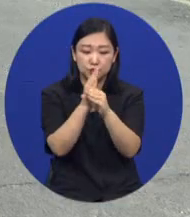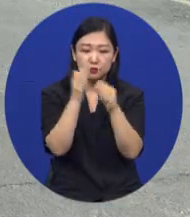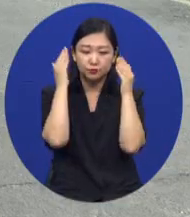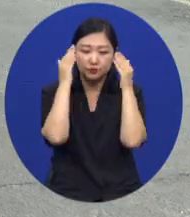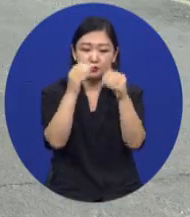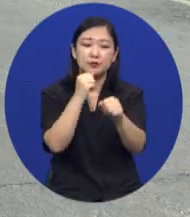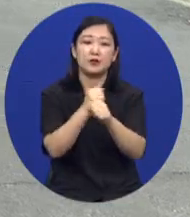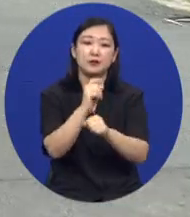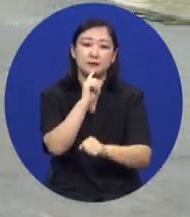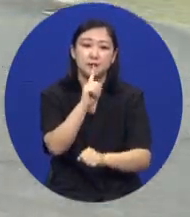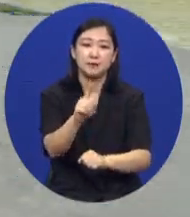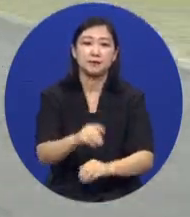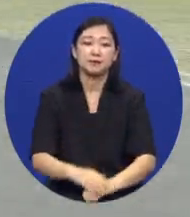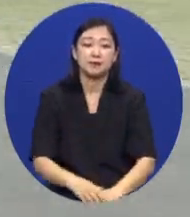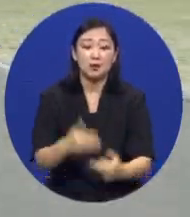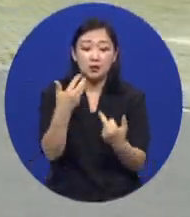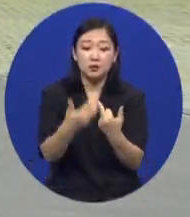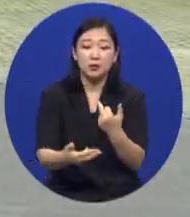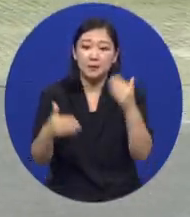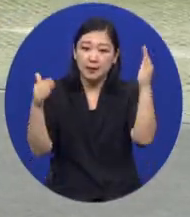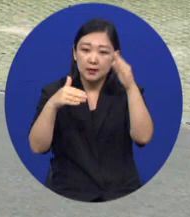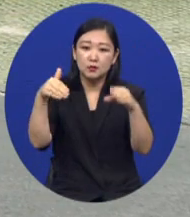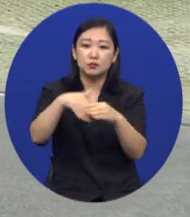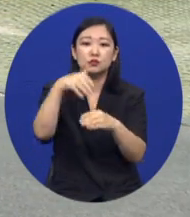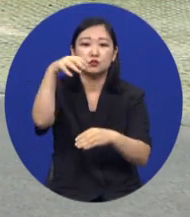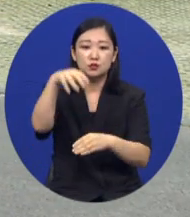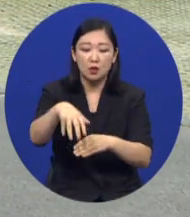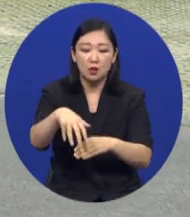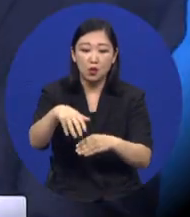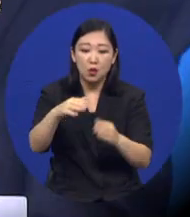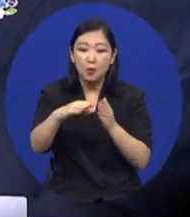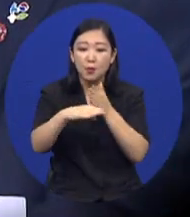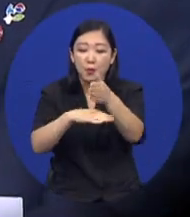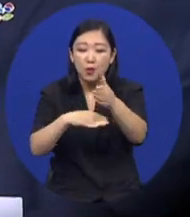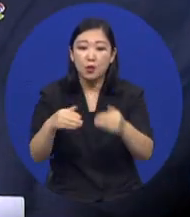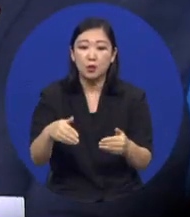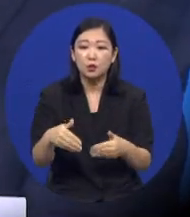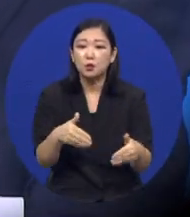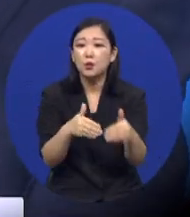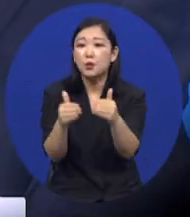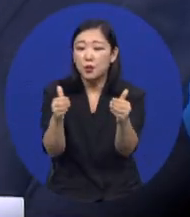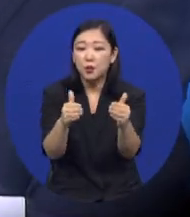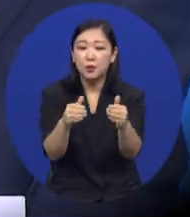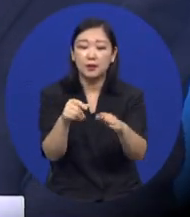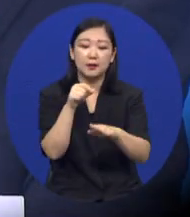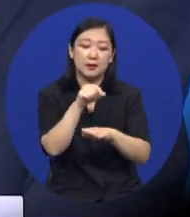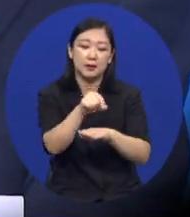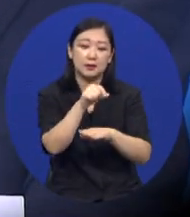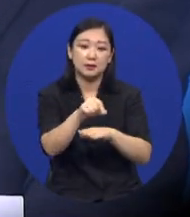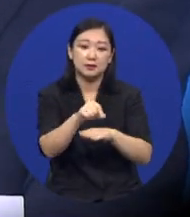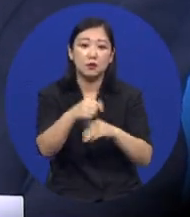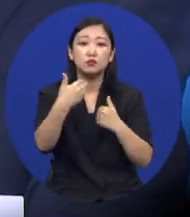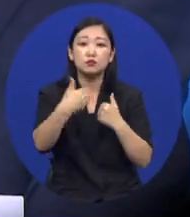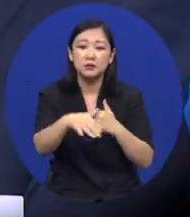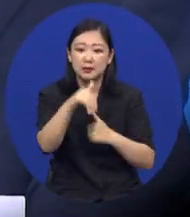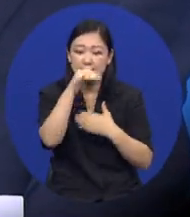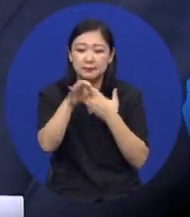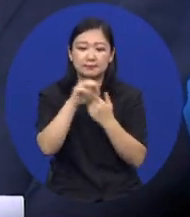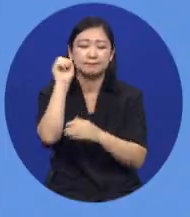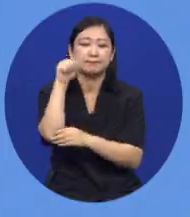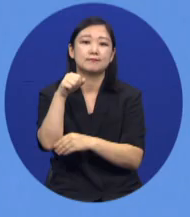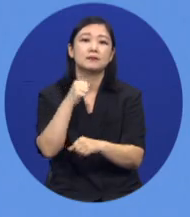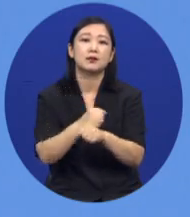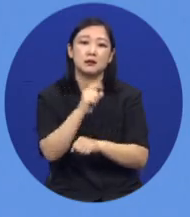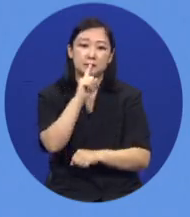밝혔습니다. 또 서귀포 학생문화원 앞을 관통할 서귀포 우회도로는 행정기관의 요청이 오면 승인하겠다고